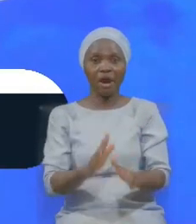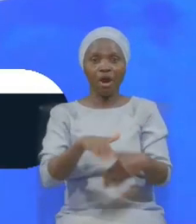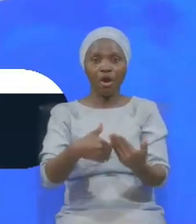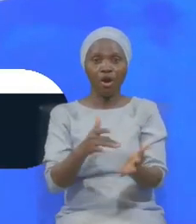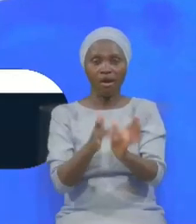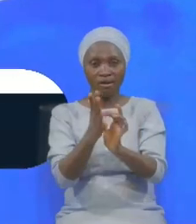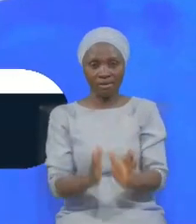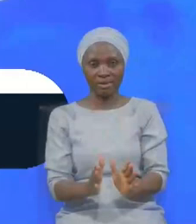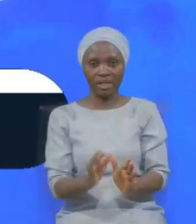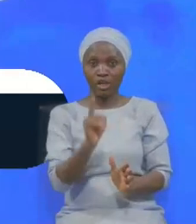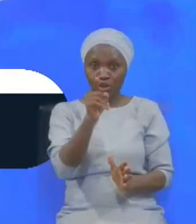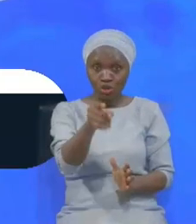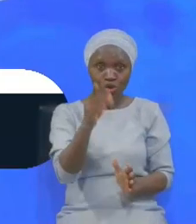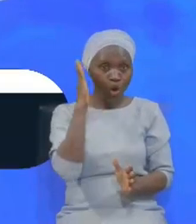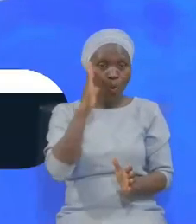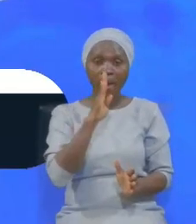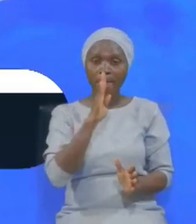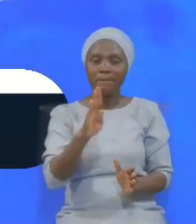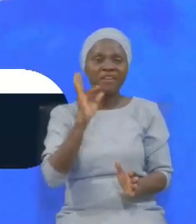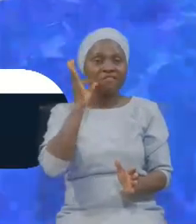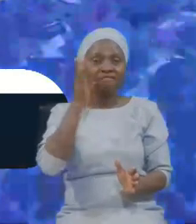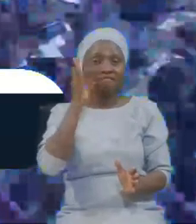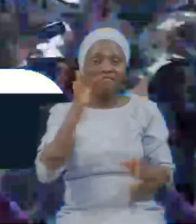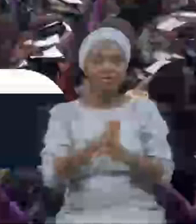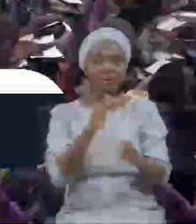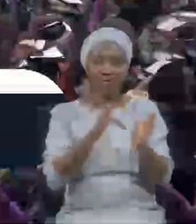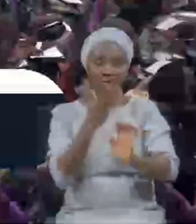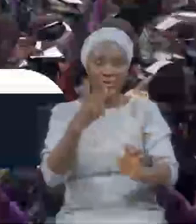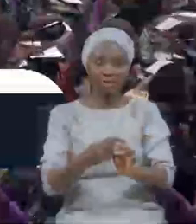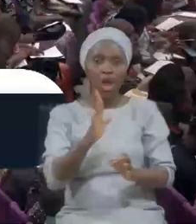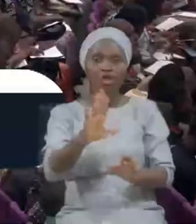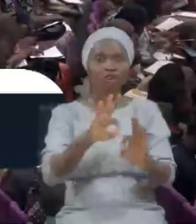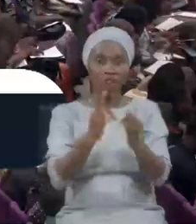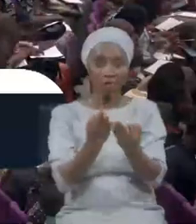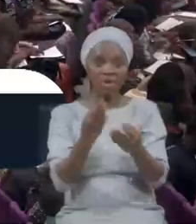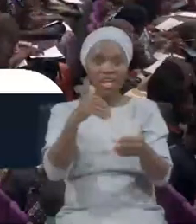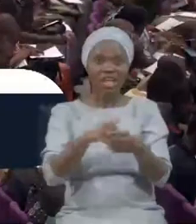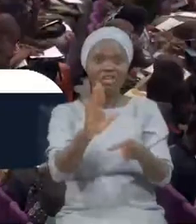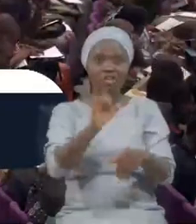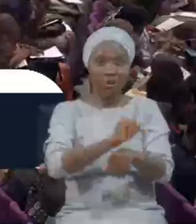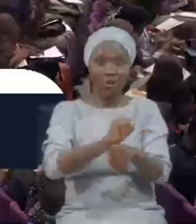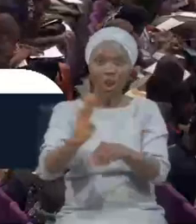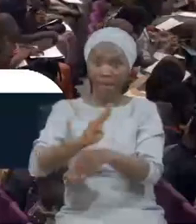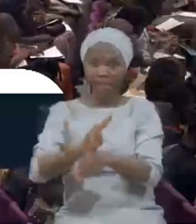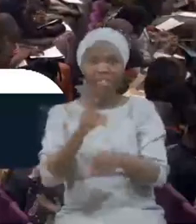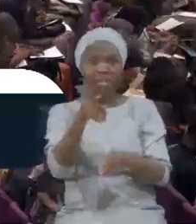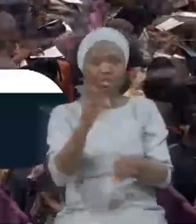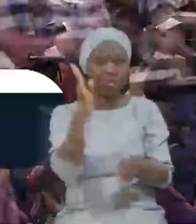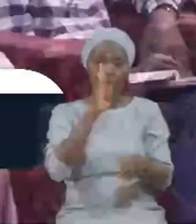féconds. Votre famille, vous serez féconde. L'œuvre de votre mère sera